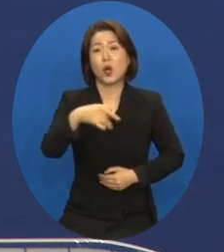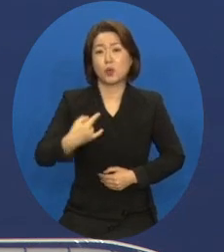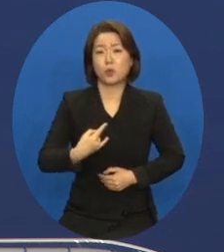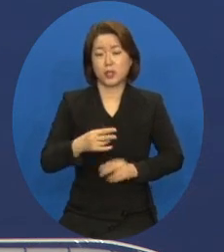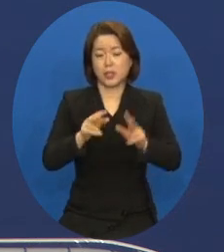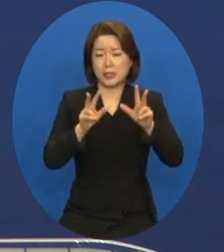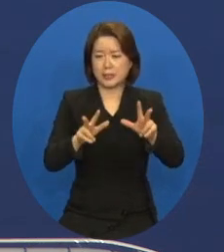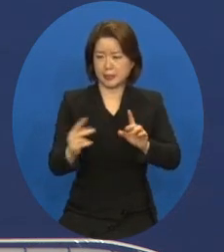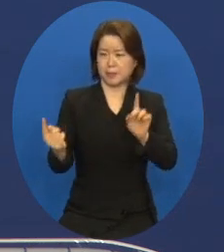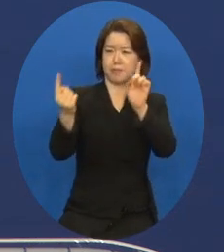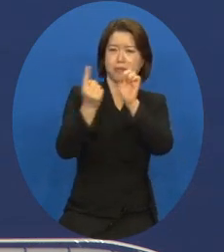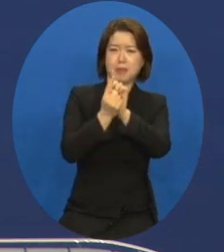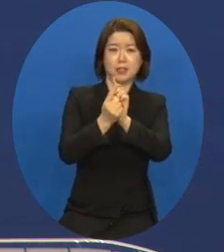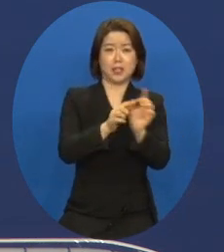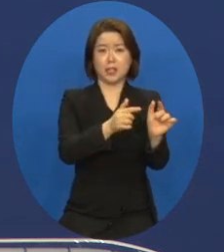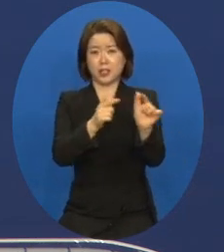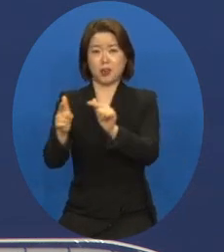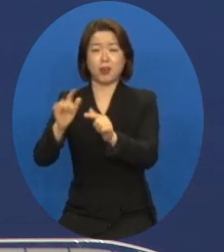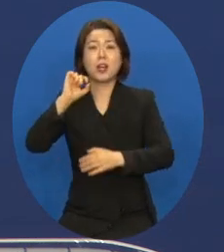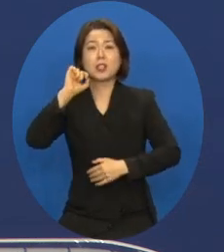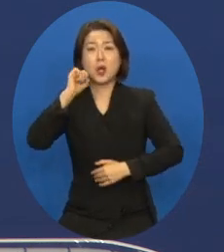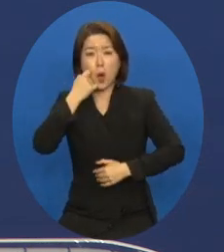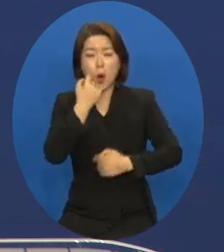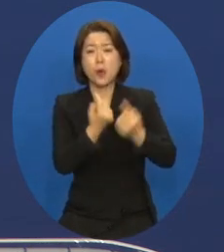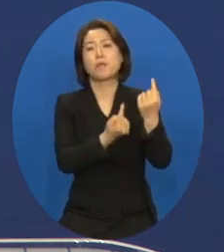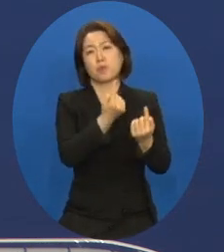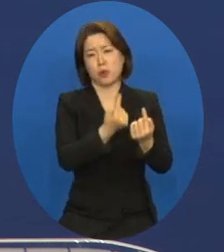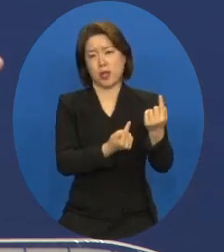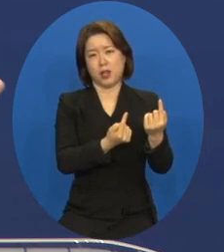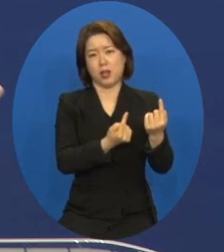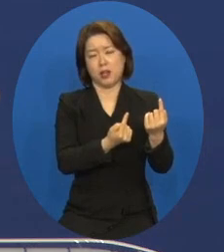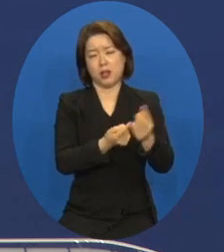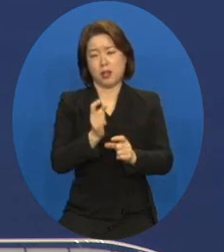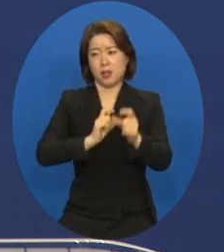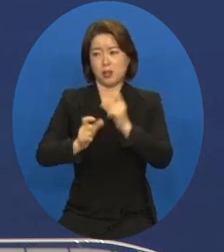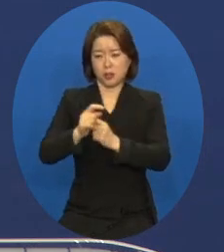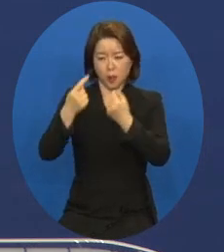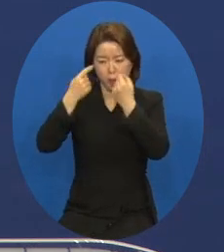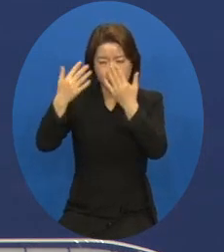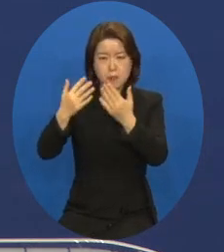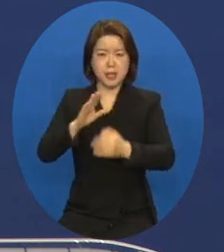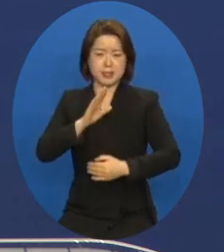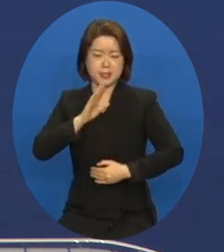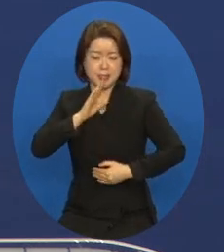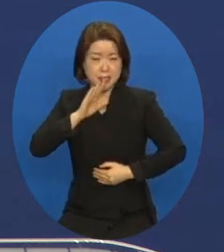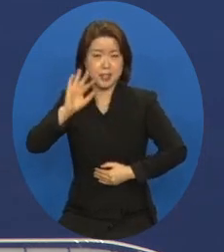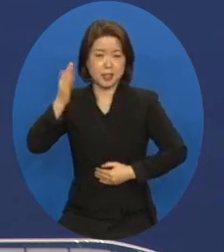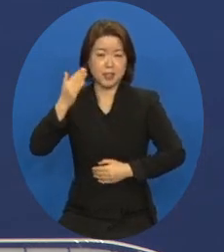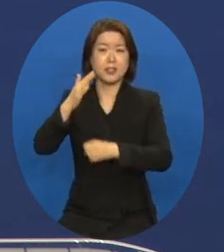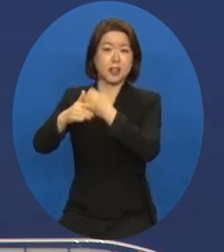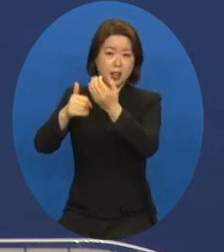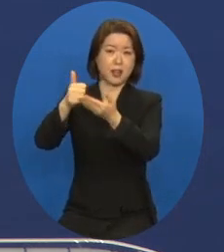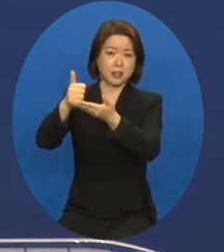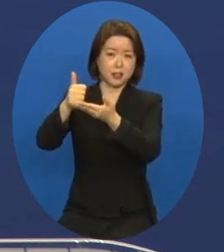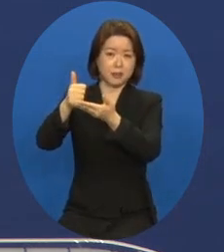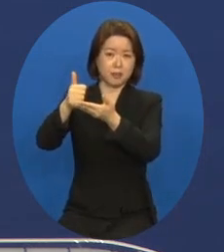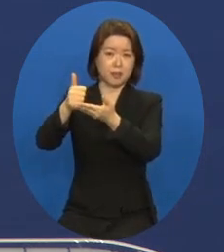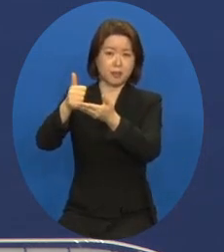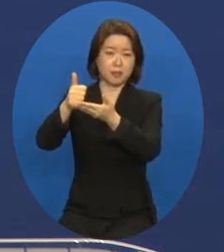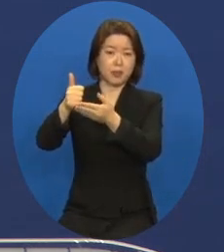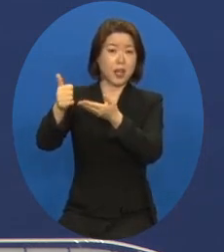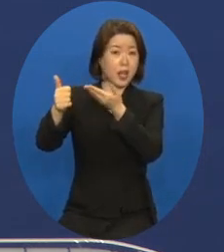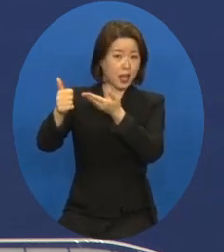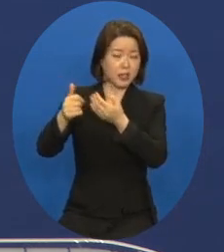부딪혀 있는 여러 가지 어려움 보다도 더 분명한 실체가 되시는 하나님 그 하나님께서